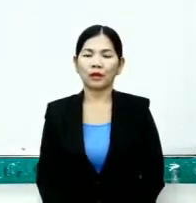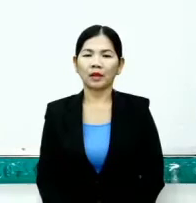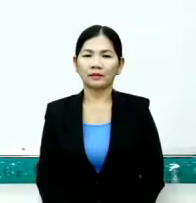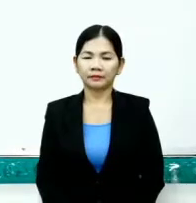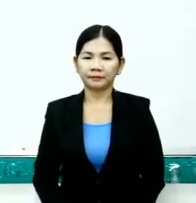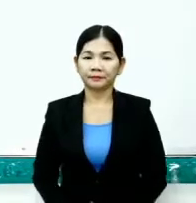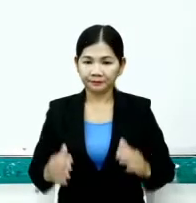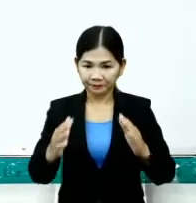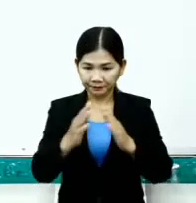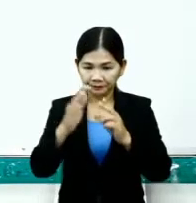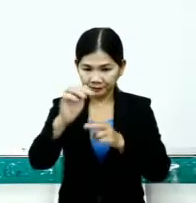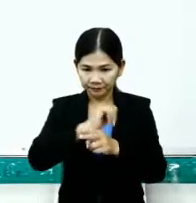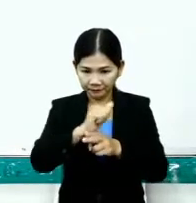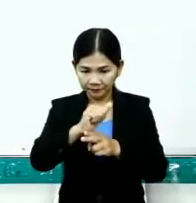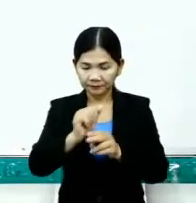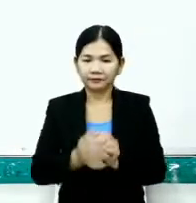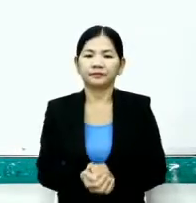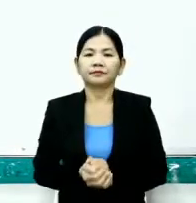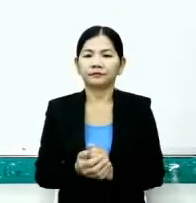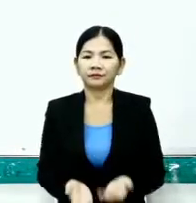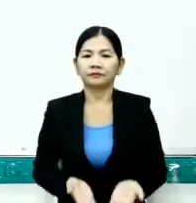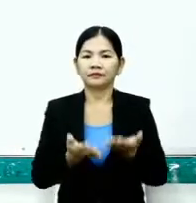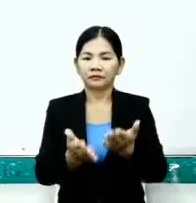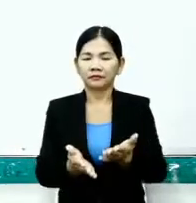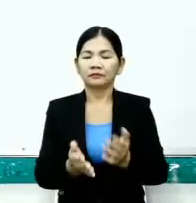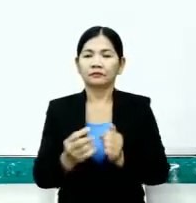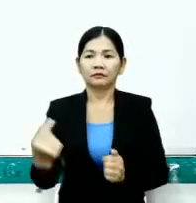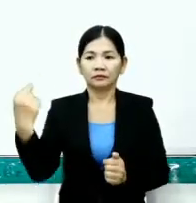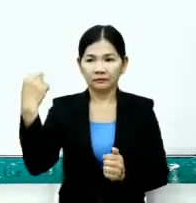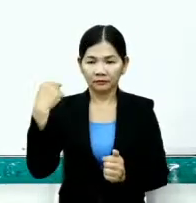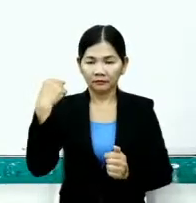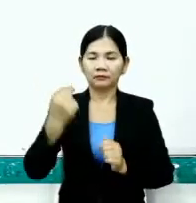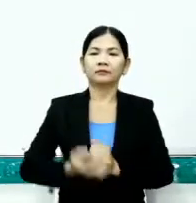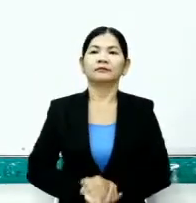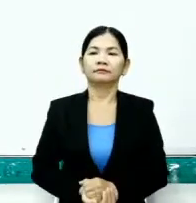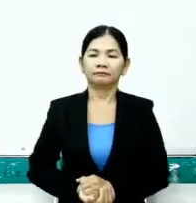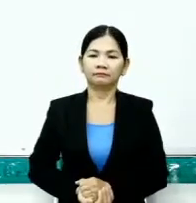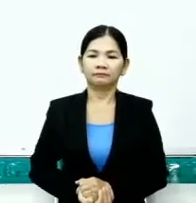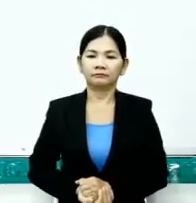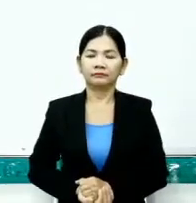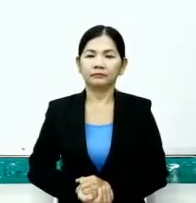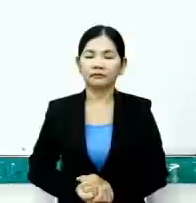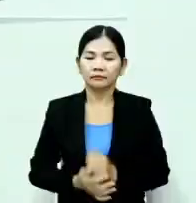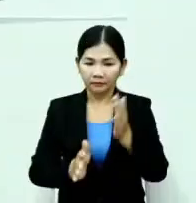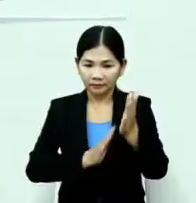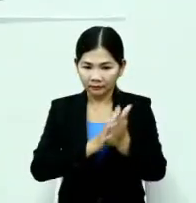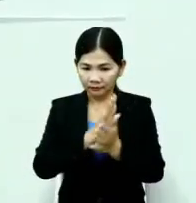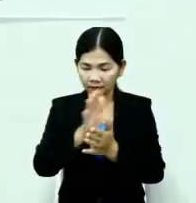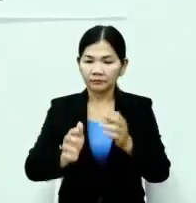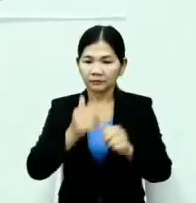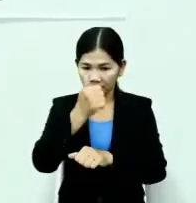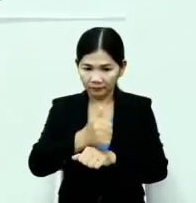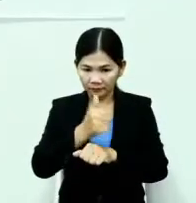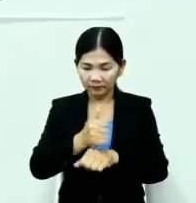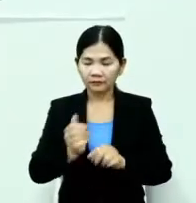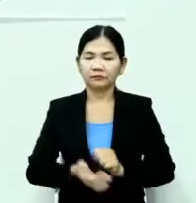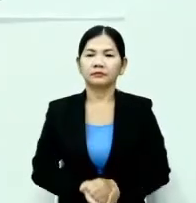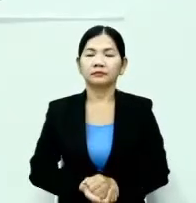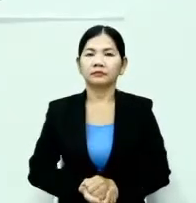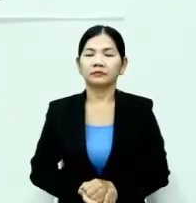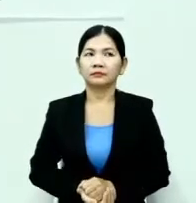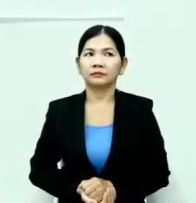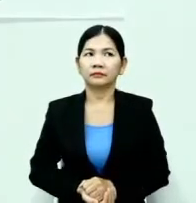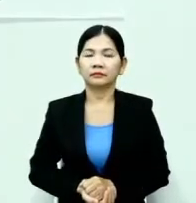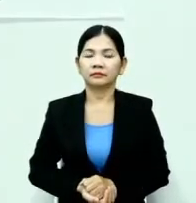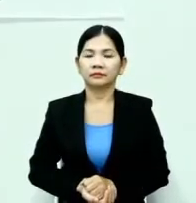Chà, nếu cứ chỉ cái cặp tiết đây nè cổ. Chà, đã còn thuốc cặp bị thay môn nè cơ nó. Chà, lấy dơ một án bật thiên. Chà, chùm nào đang ở khả nơi sánh.